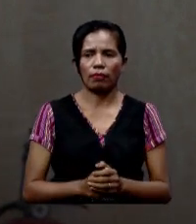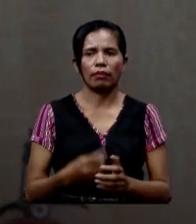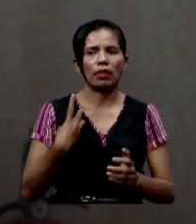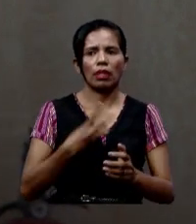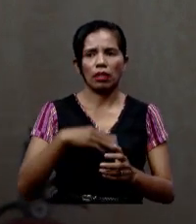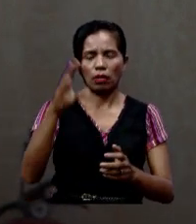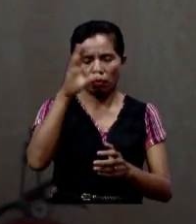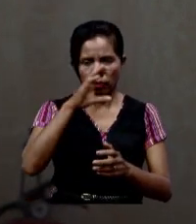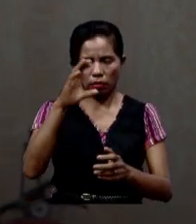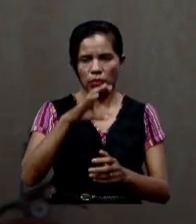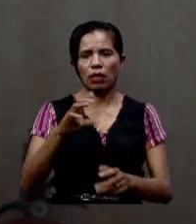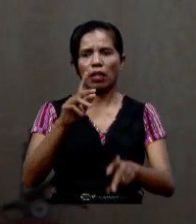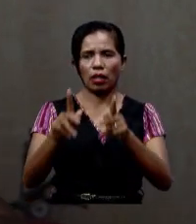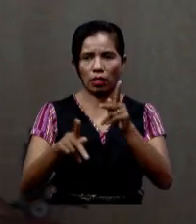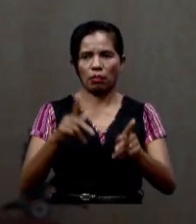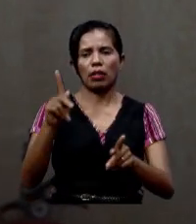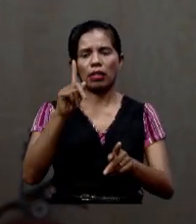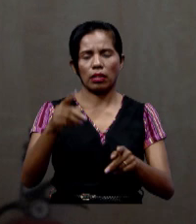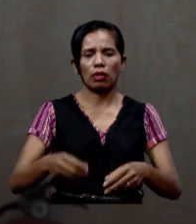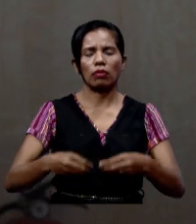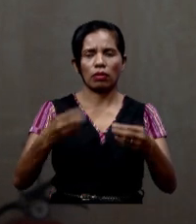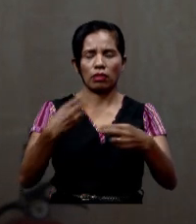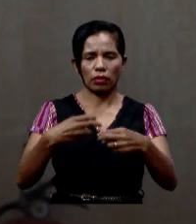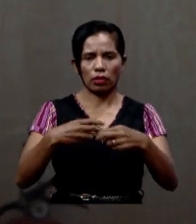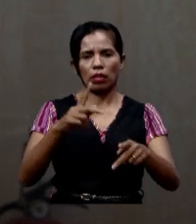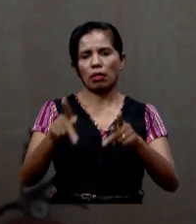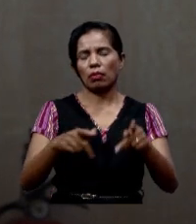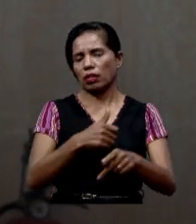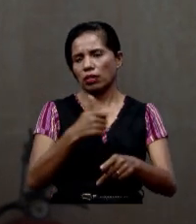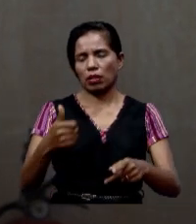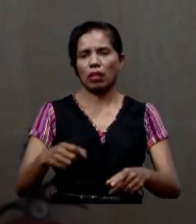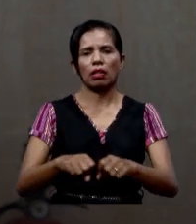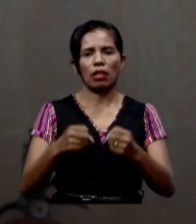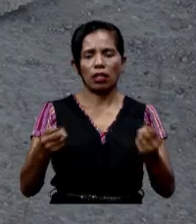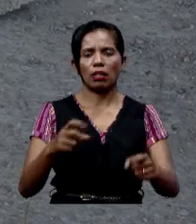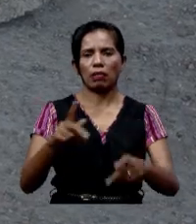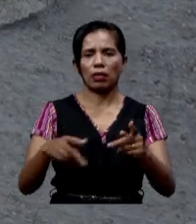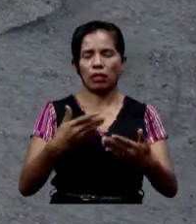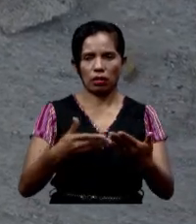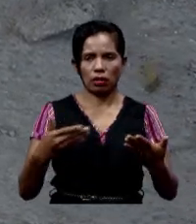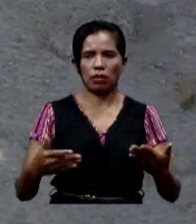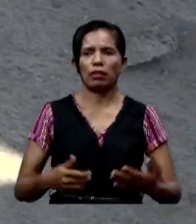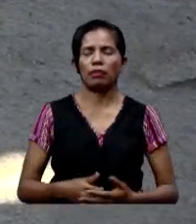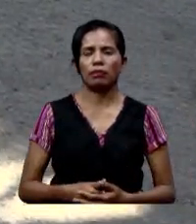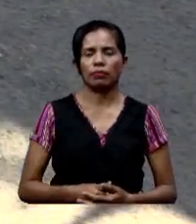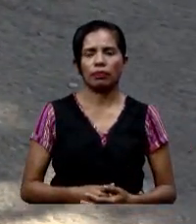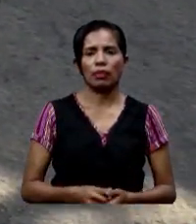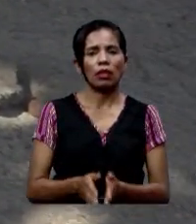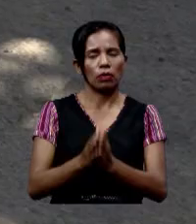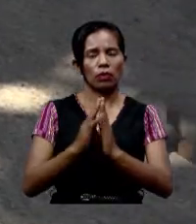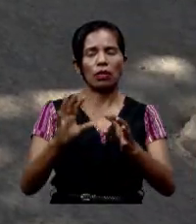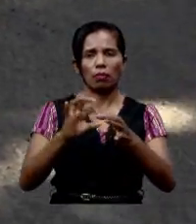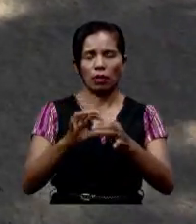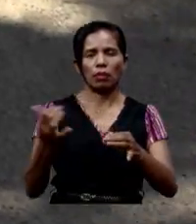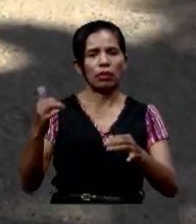buka ema ide be hal fo amiasas ba ema selugnya muris, estrake menesa. Zuang Mos husuba membro